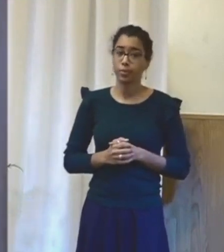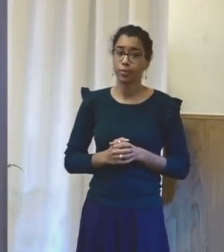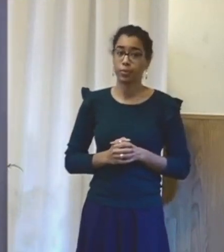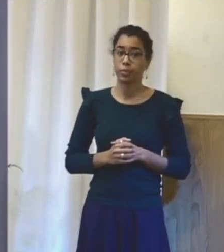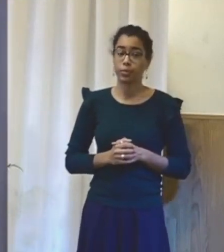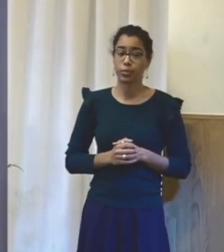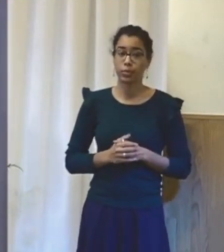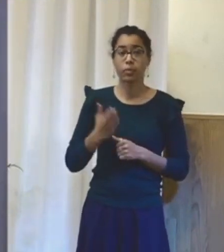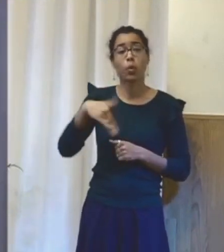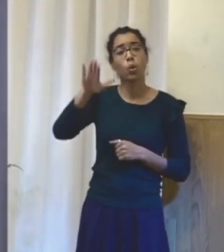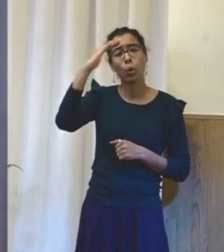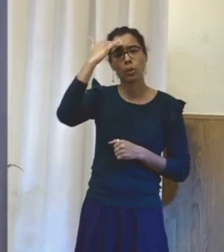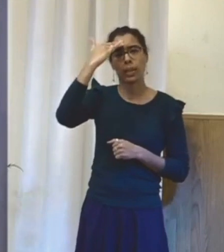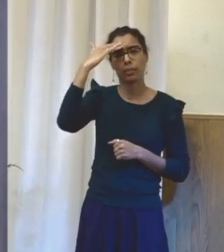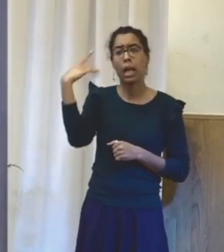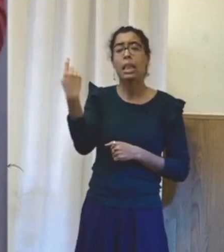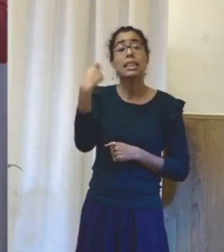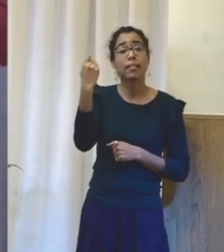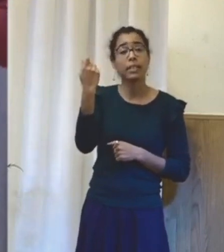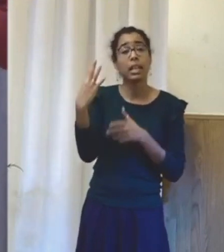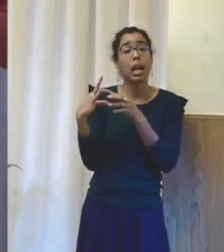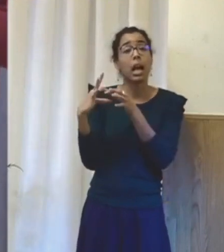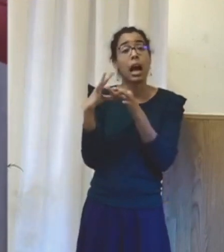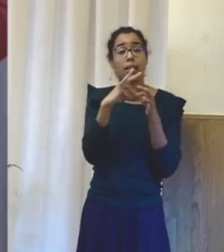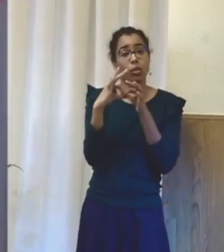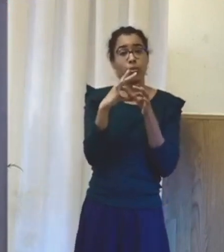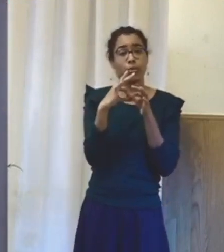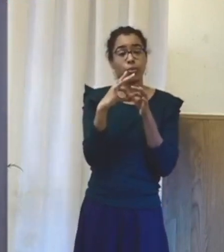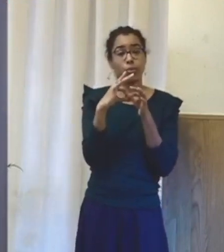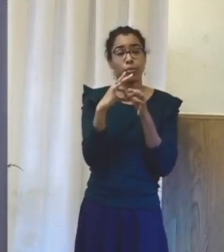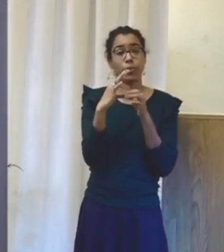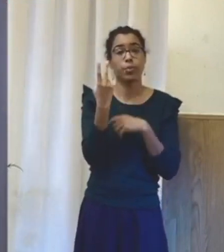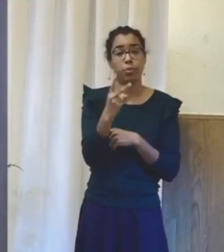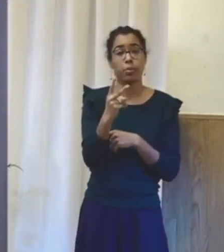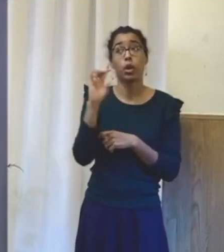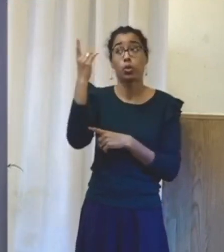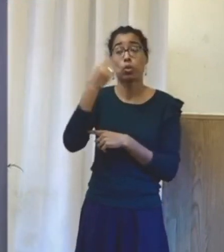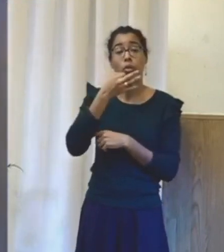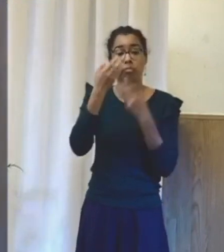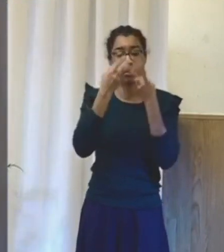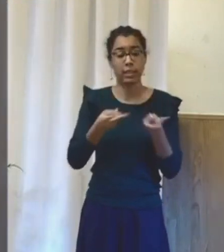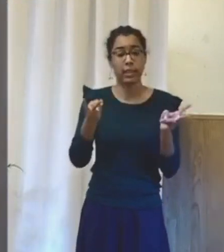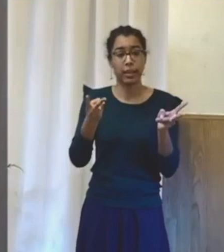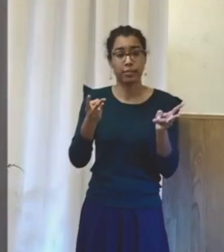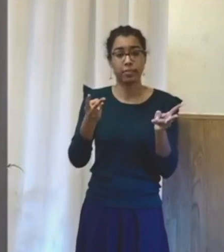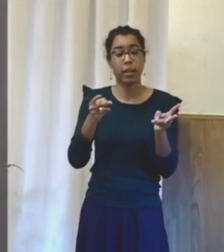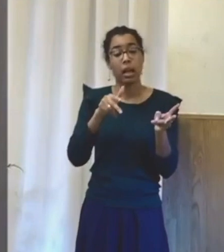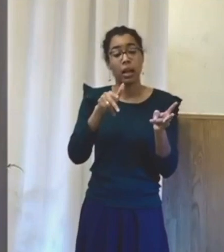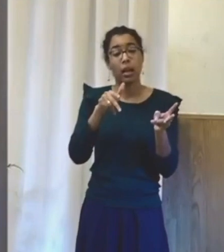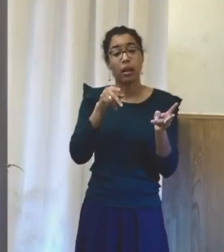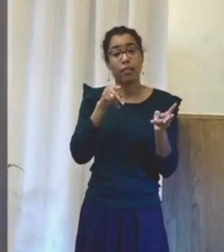Nous savons que David, qui était dans cette alliance, une alliance avec Dieu, Dieu a déclaré qu'il lui bâtirait une